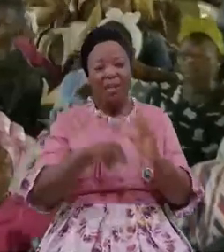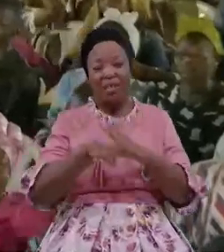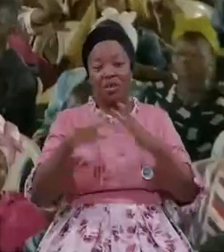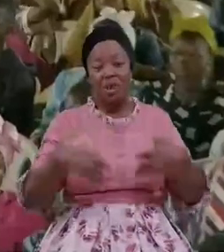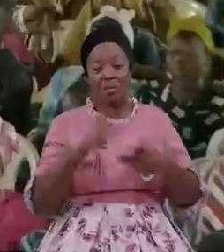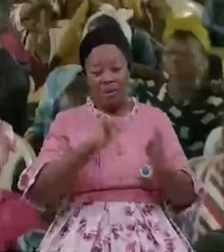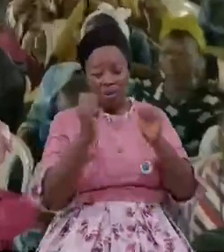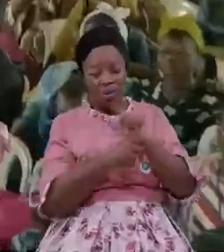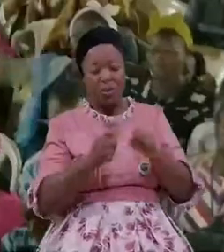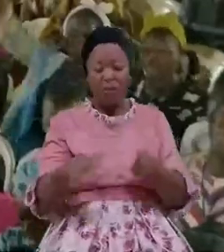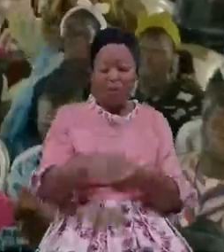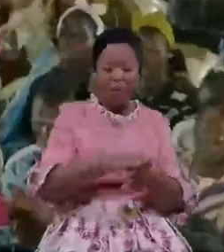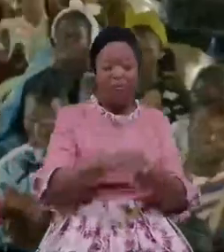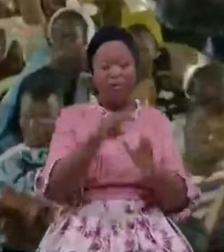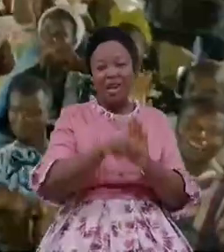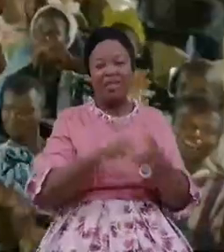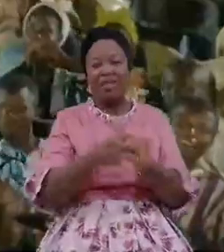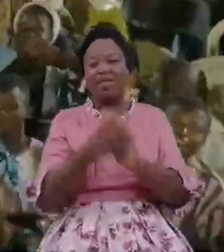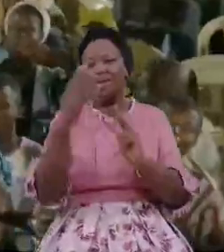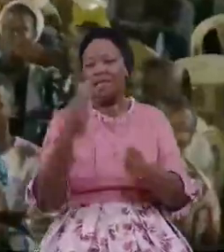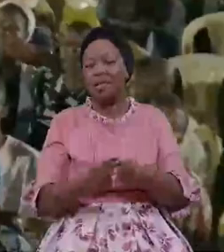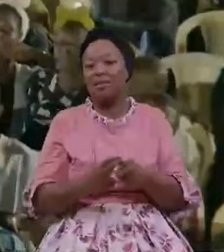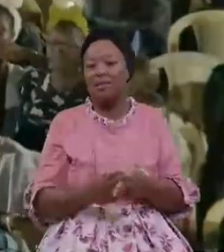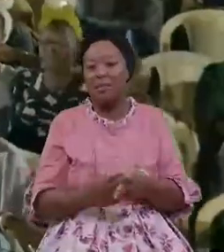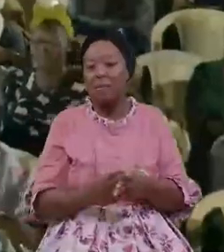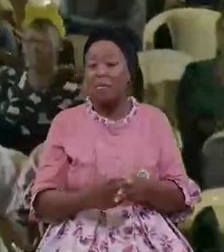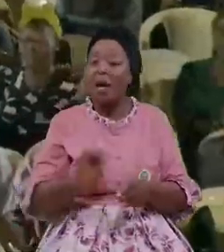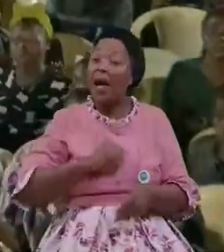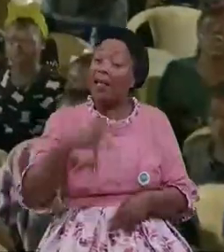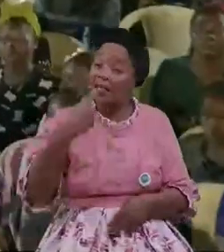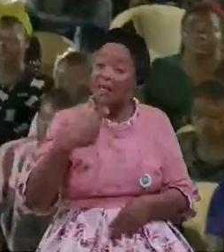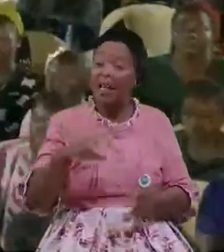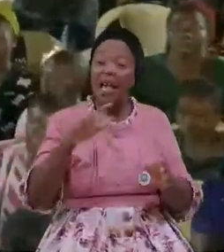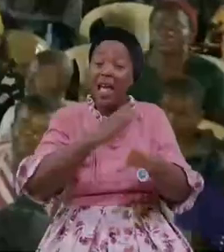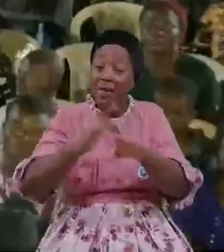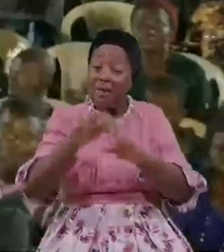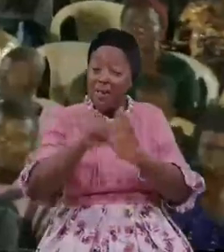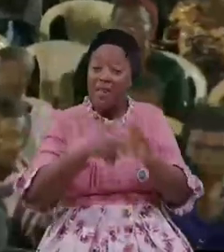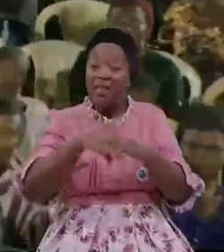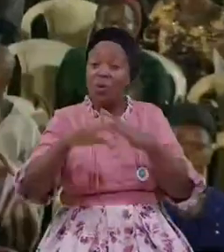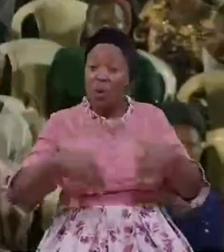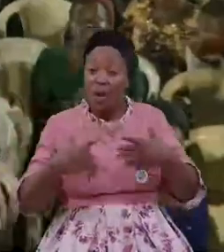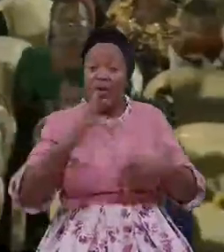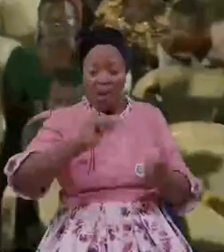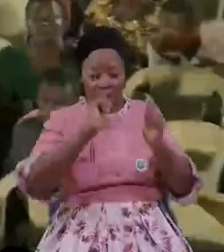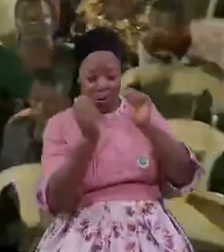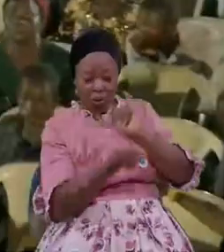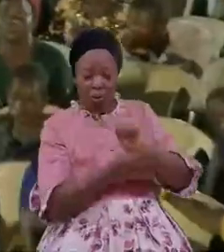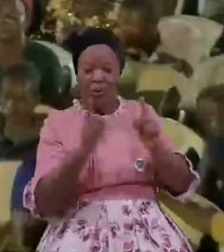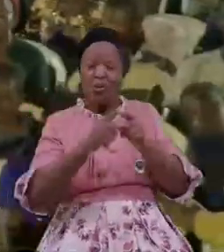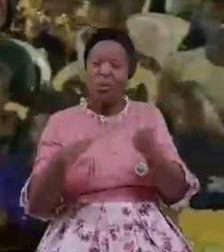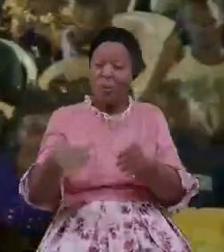vide dans votre vie va devenir le vide va devenir une plénitude je dis le vide dans votre vie va se